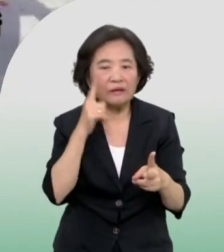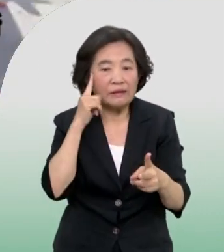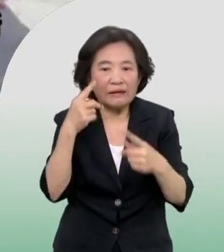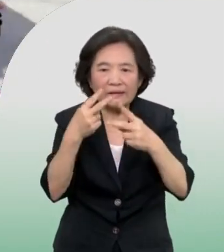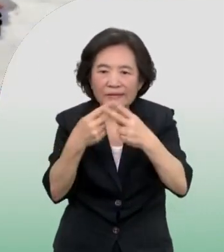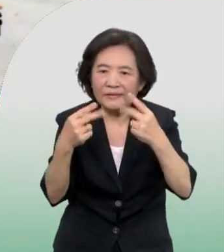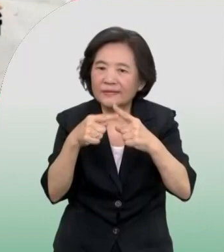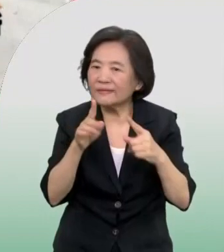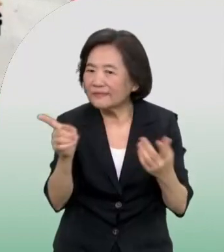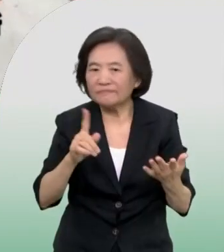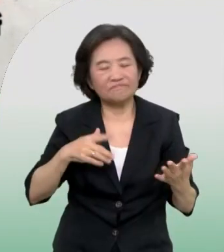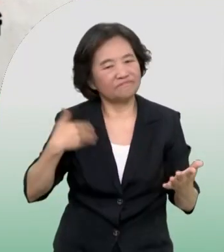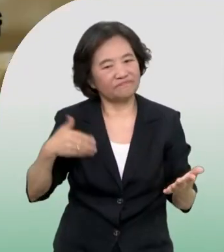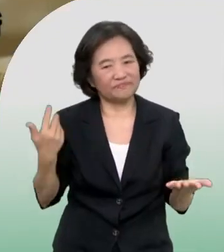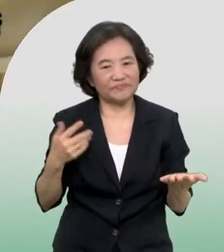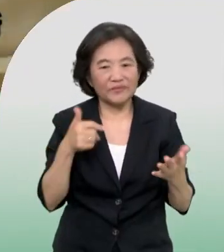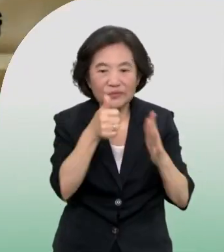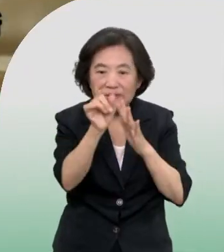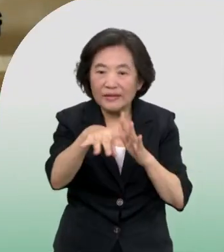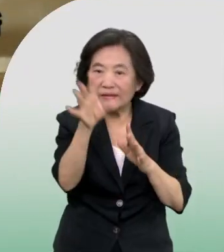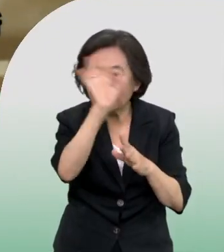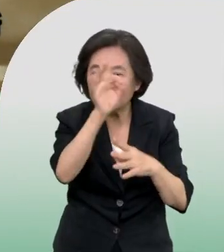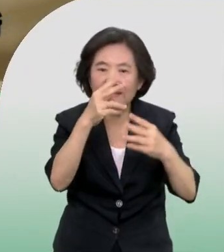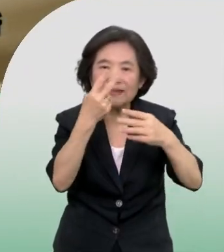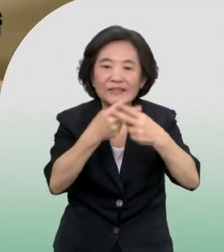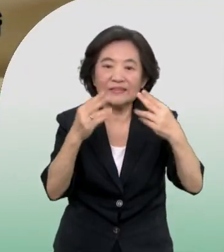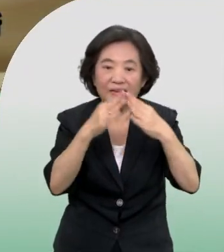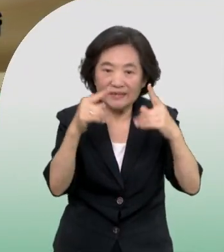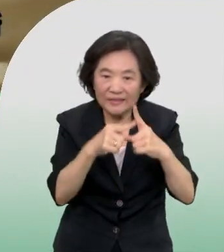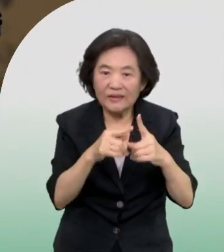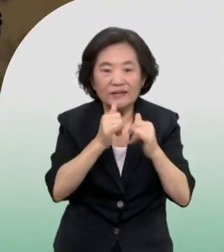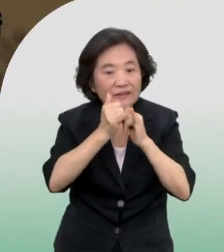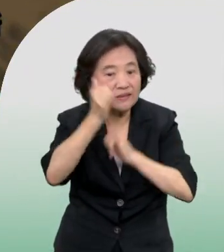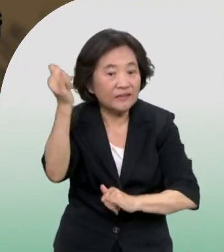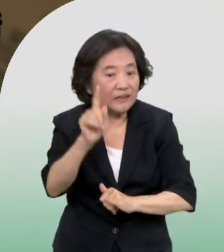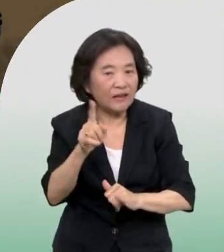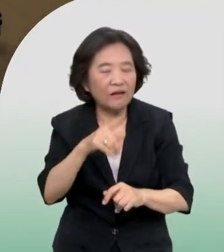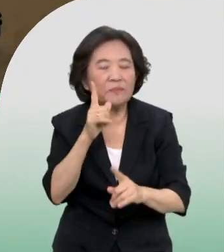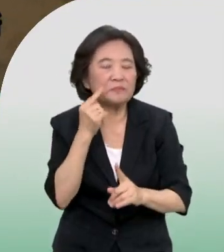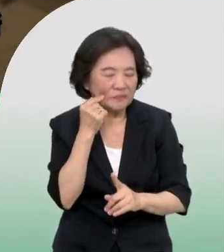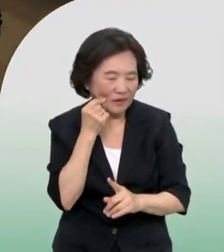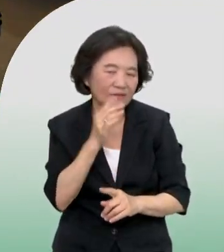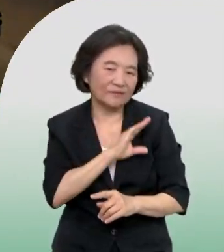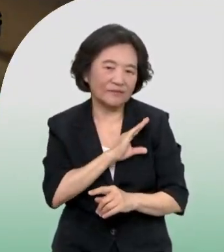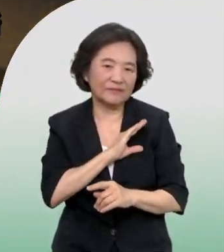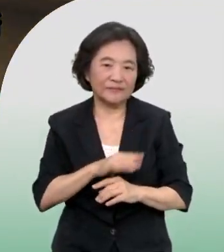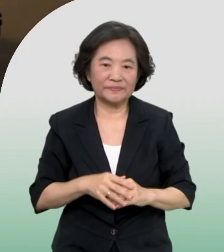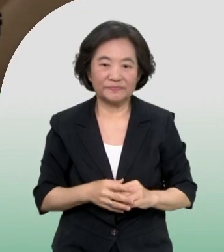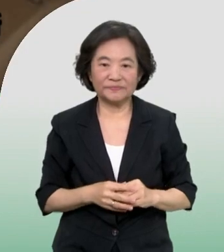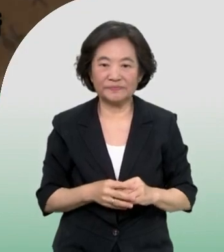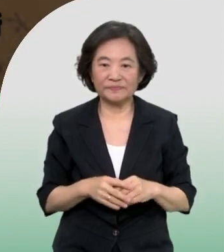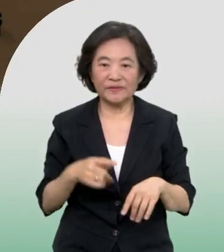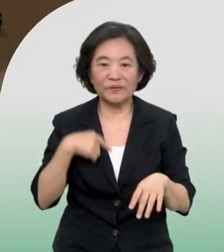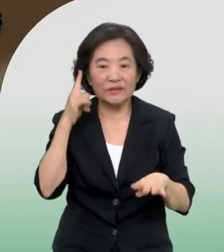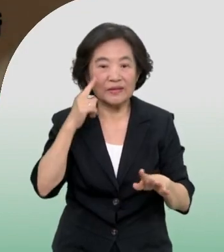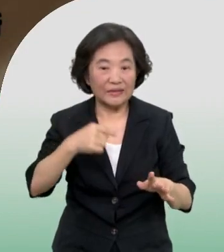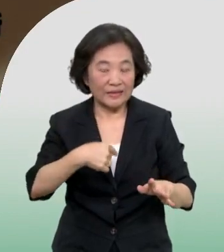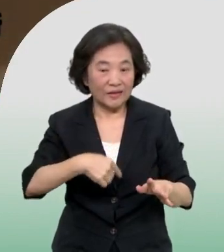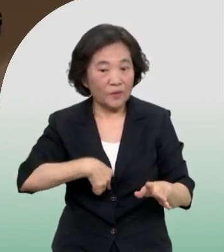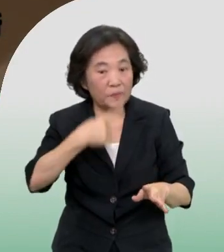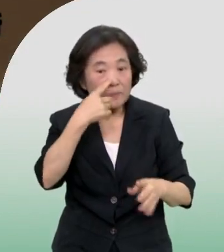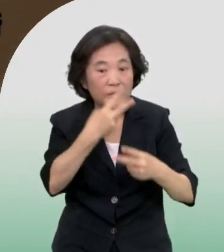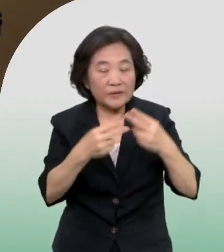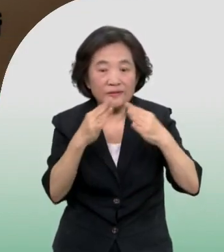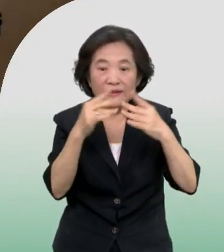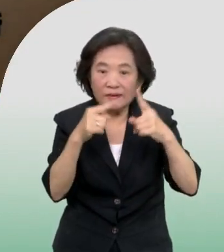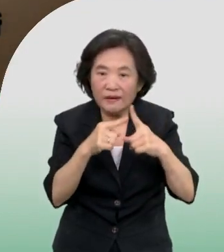界系客家。我现在为清楚客家、清楚客家历史，实在系当困难。 要知不知道自己是不是客家人，可以